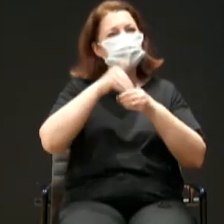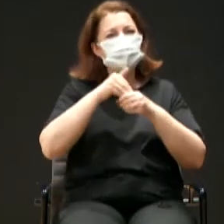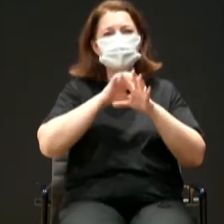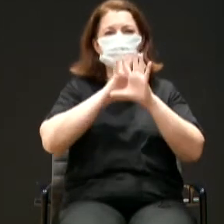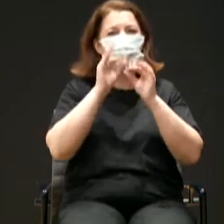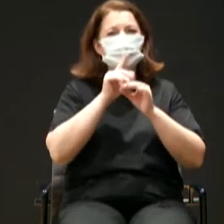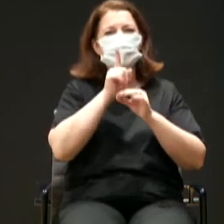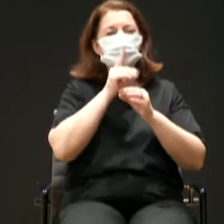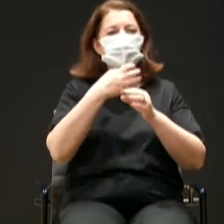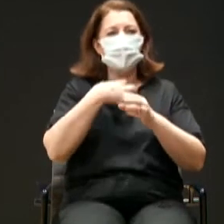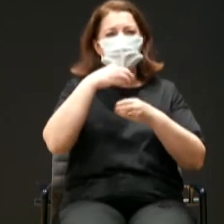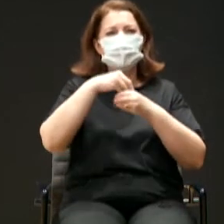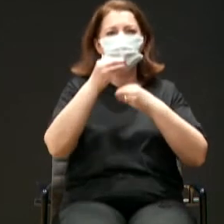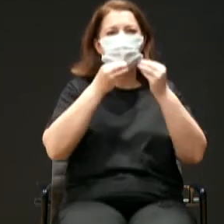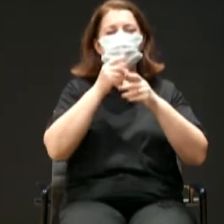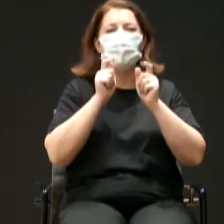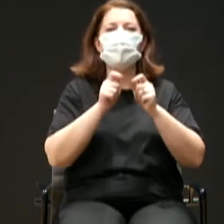Kendi içimizde sohbet etmeyelim ki.